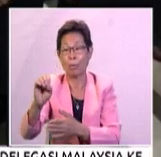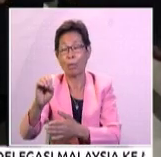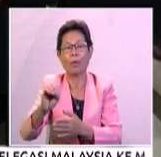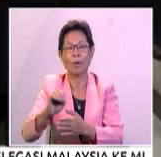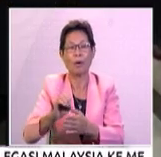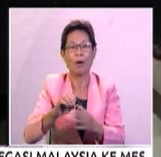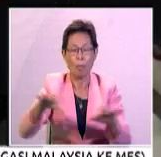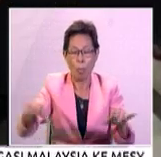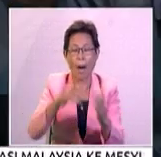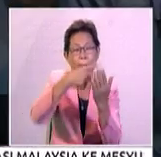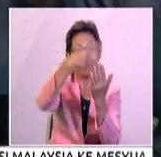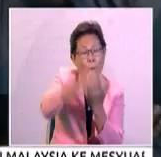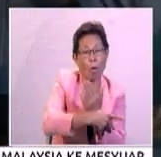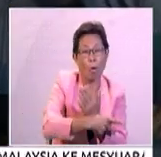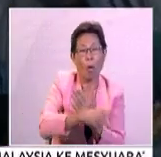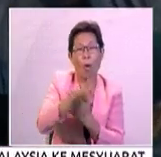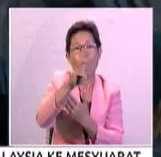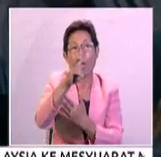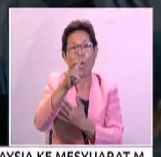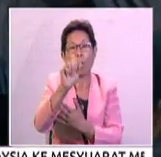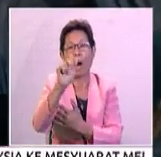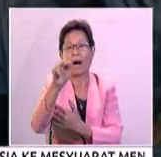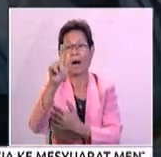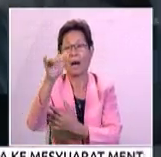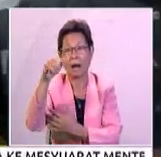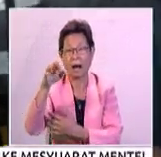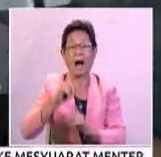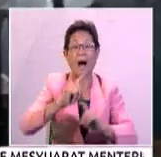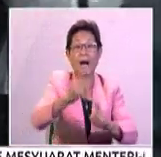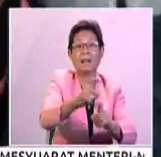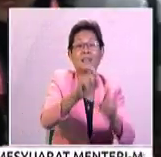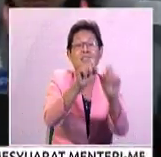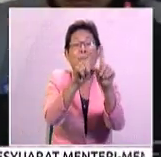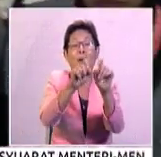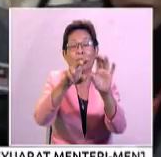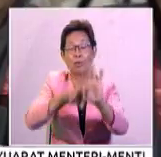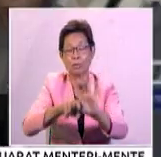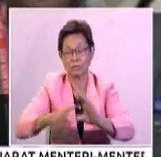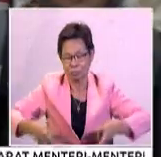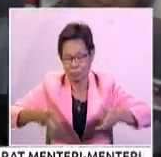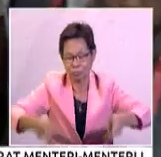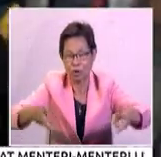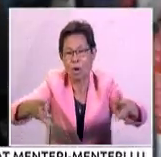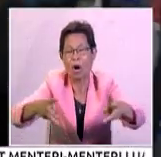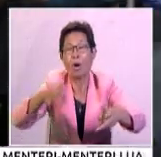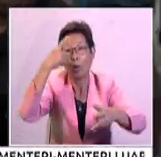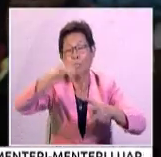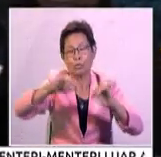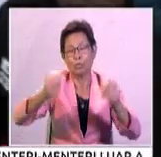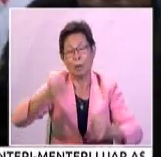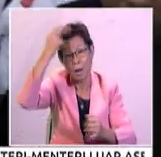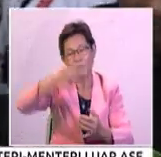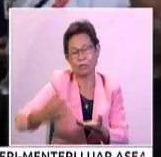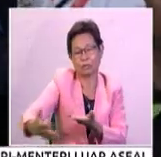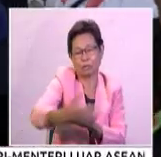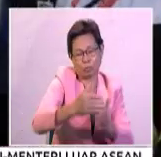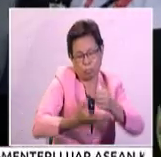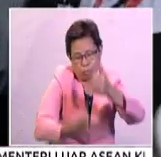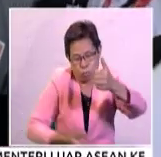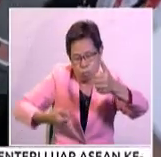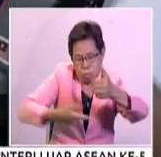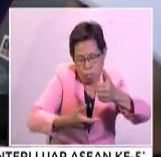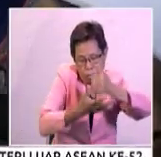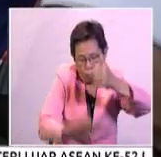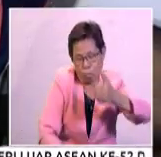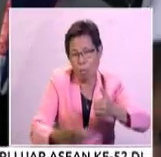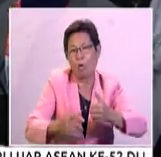mengambil inisiatif mewakafkan 11 kerusi roda bagi kegunaan jemaah di maktab mereka hasil kutipan sumbangan dari jemaah yang